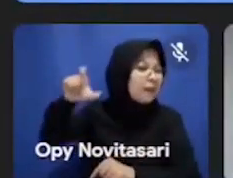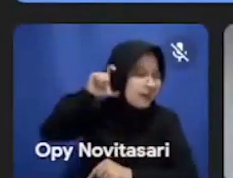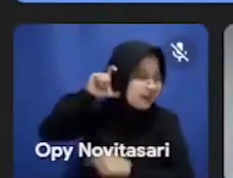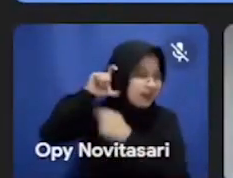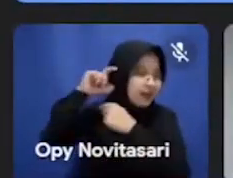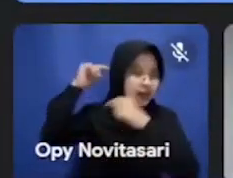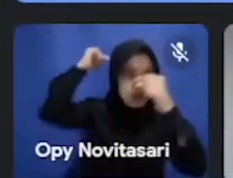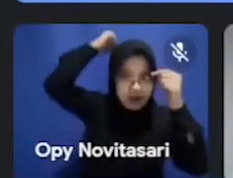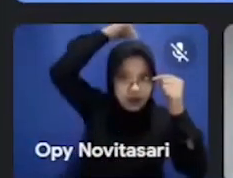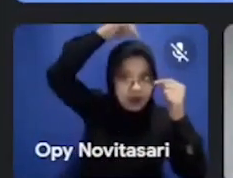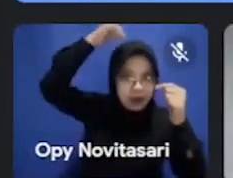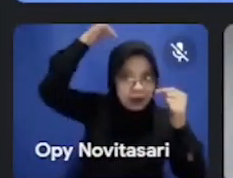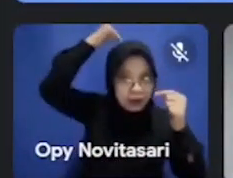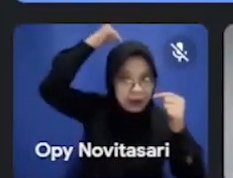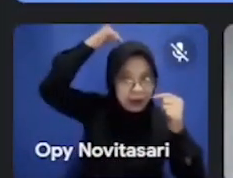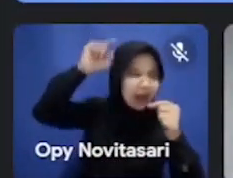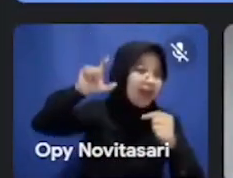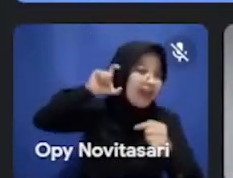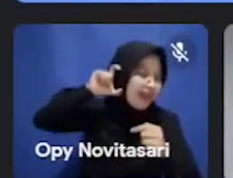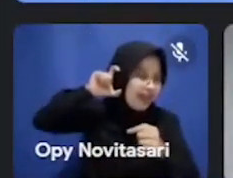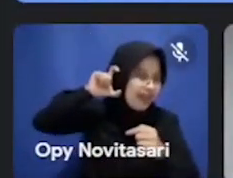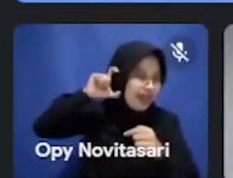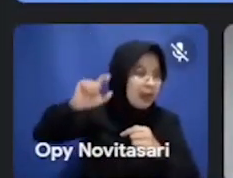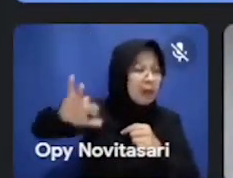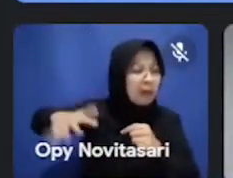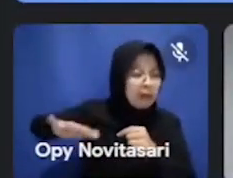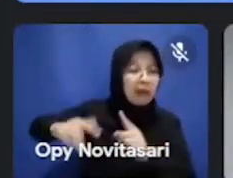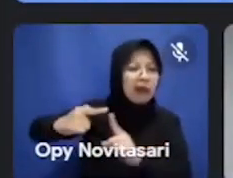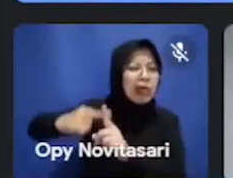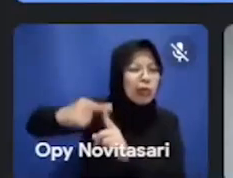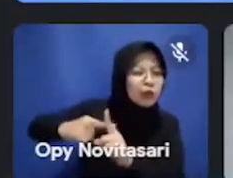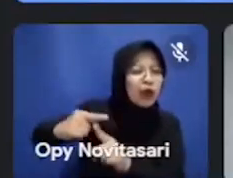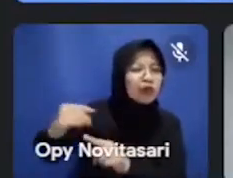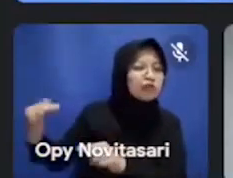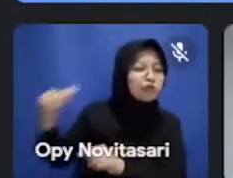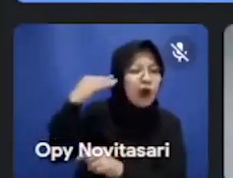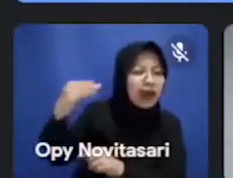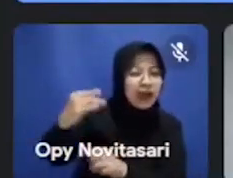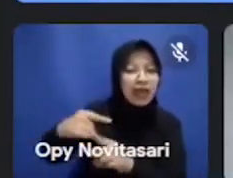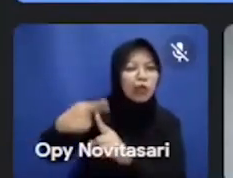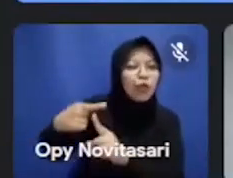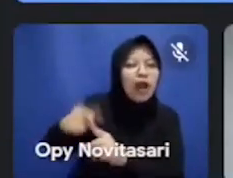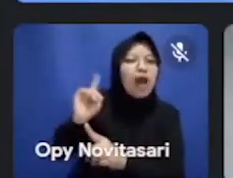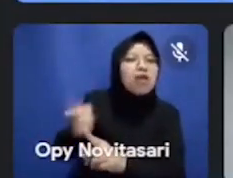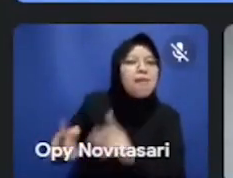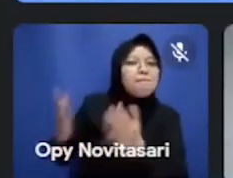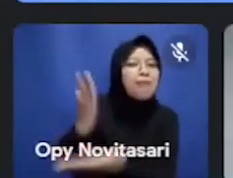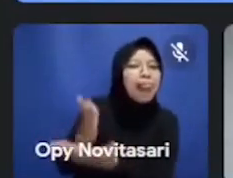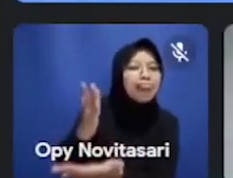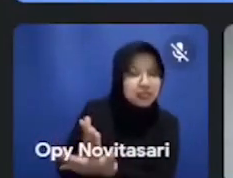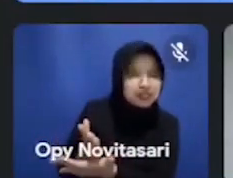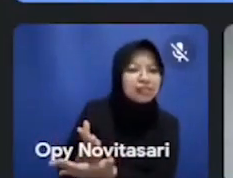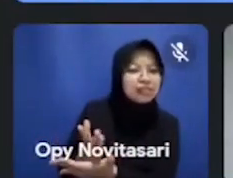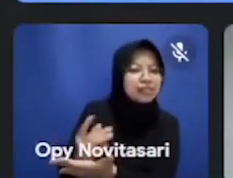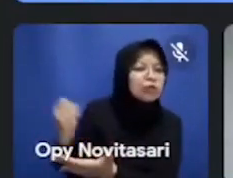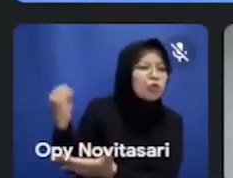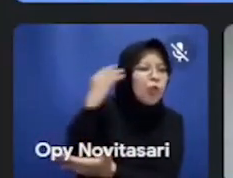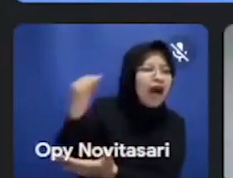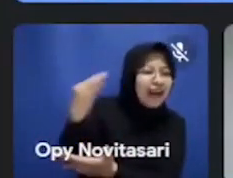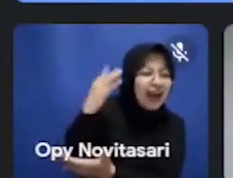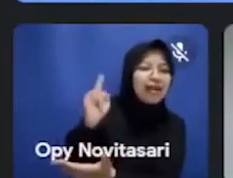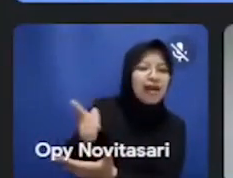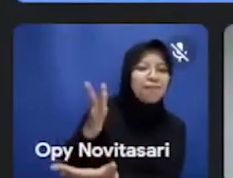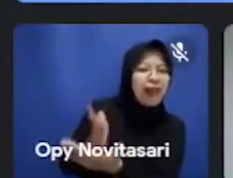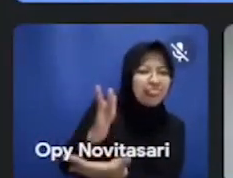ee mendengar dengan spektrum frekuensi tertentu ee lalu lalu kemudian